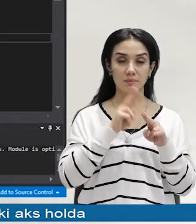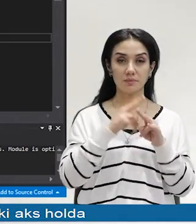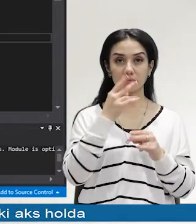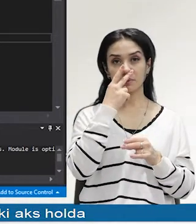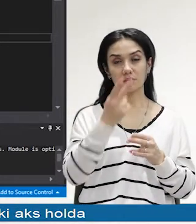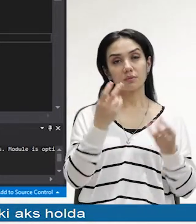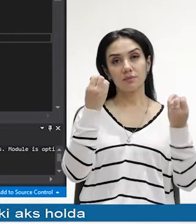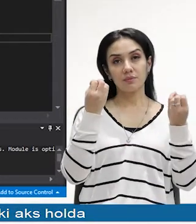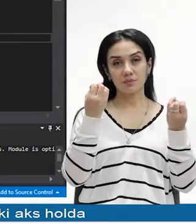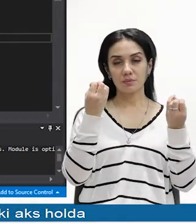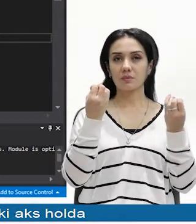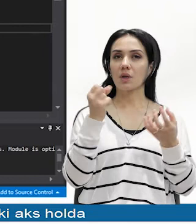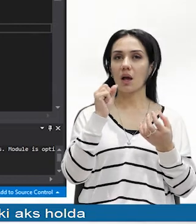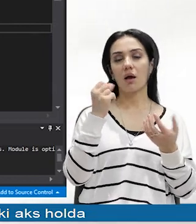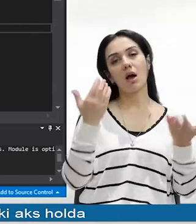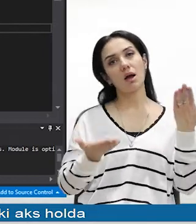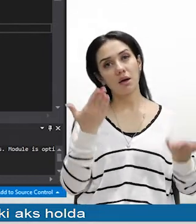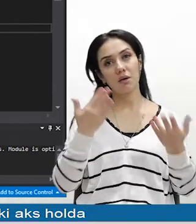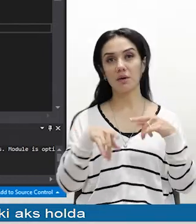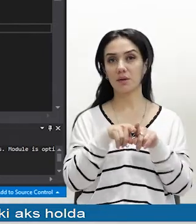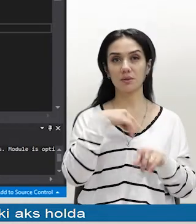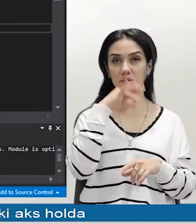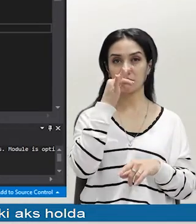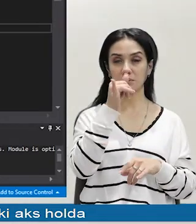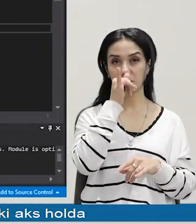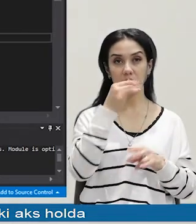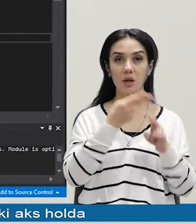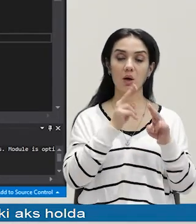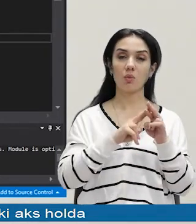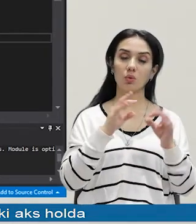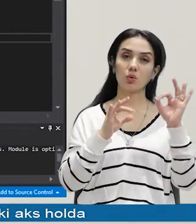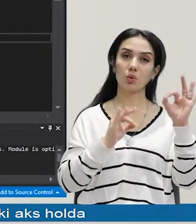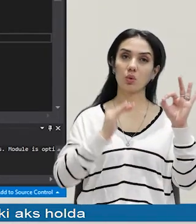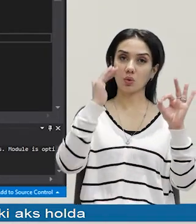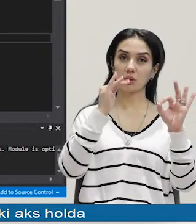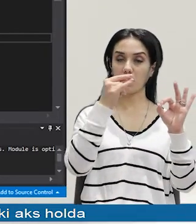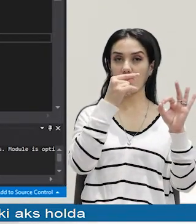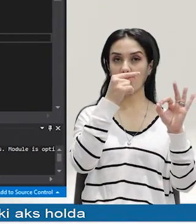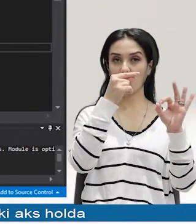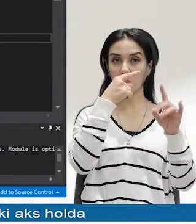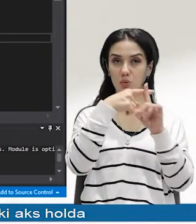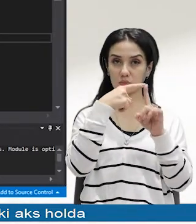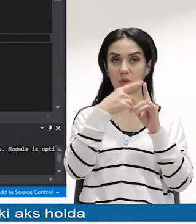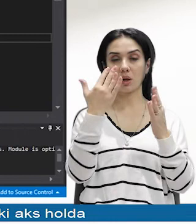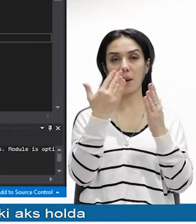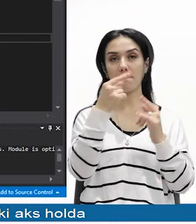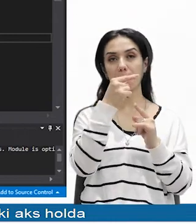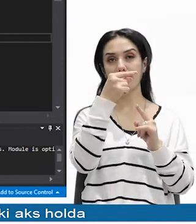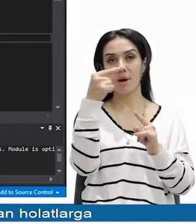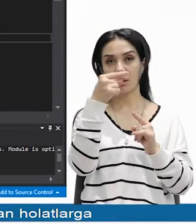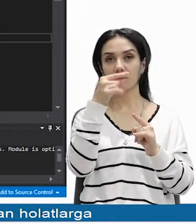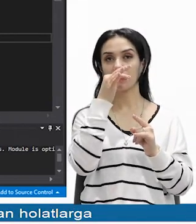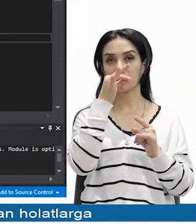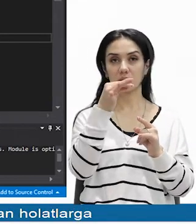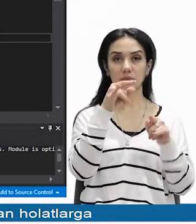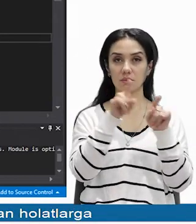shunchaki aks holda deb bera olmaymiz. Chunki 0 dan katta bo'lsa musbat dedik. Endi qolgan holatlarga manfiy degan narsa chiqarib ber